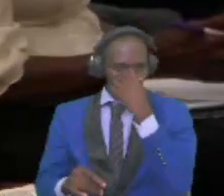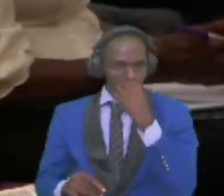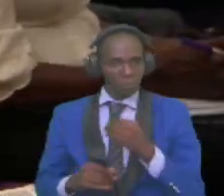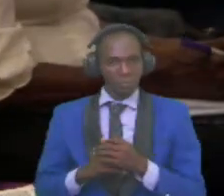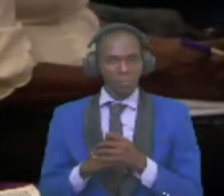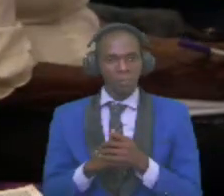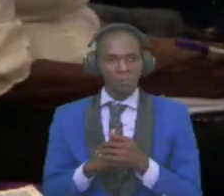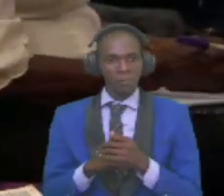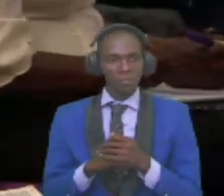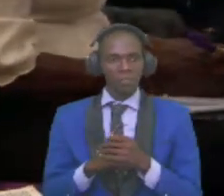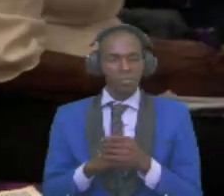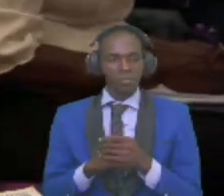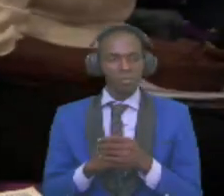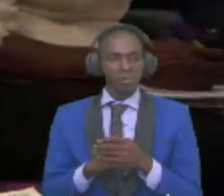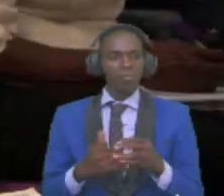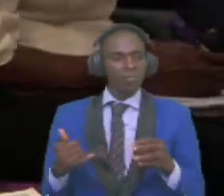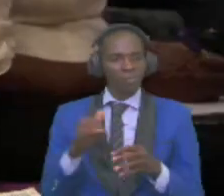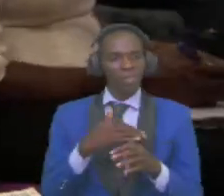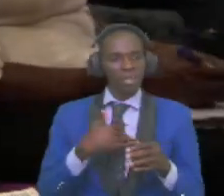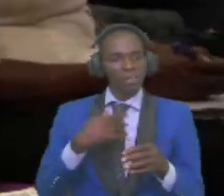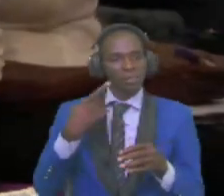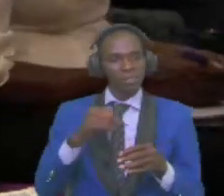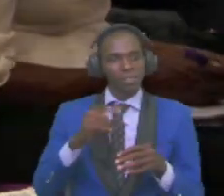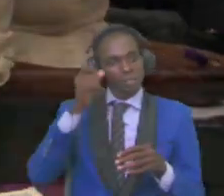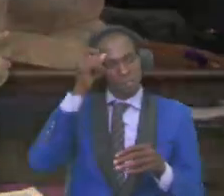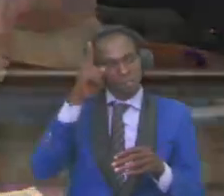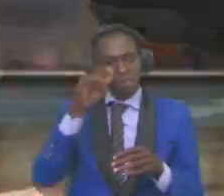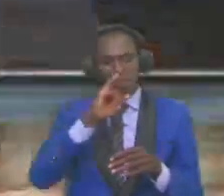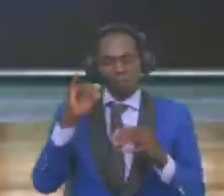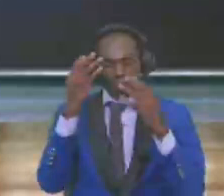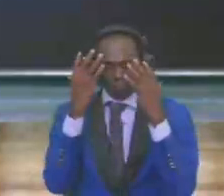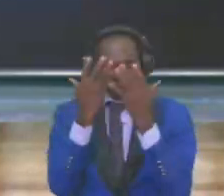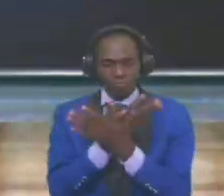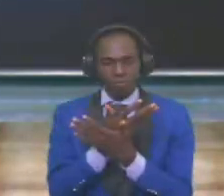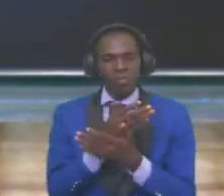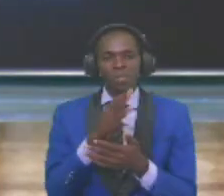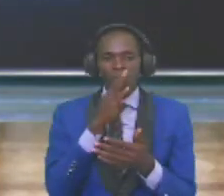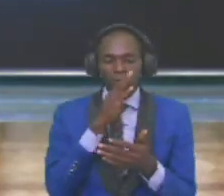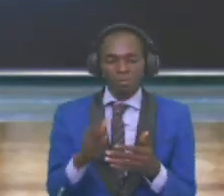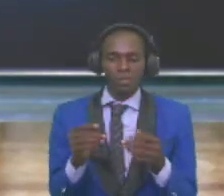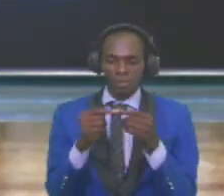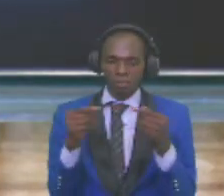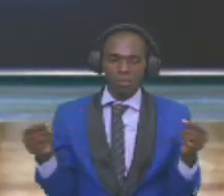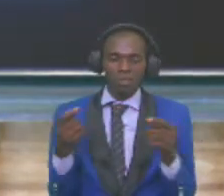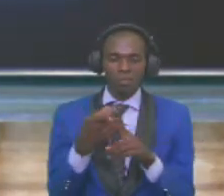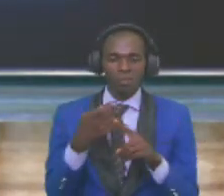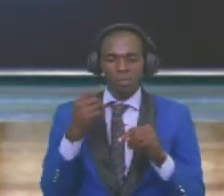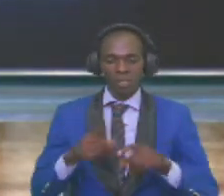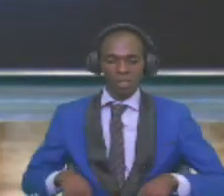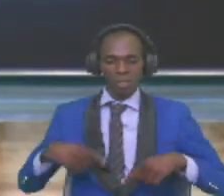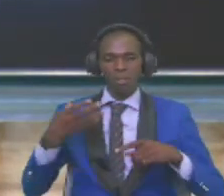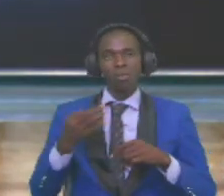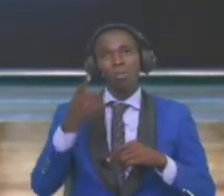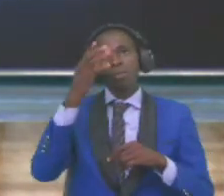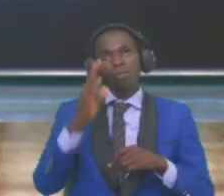heures ils ont l'intelligence obscurci ils sont étrangers à la vie de